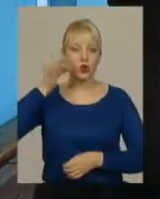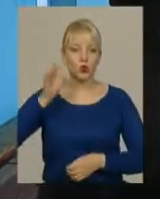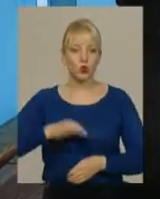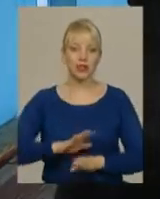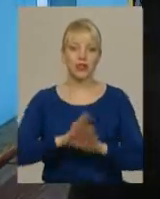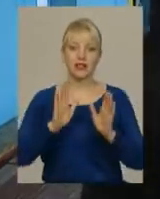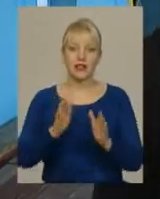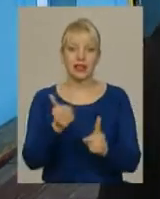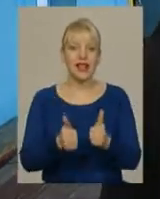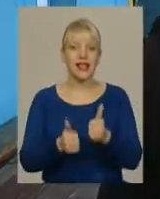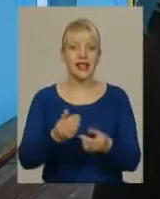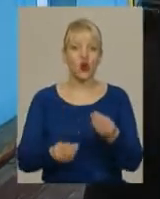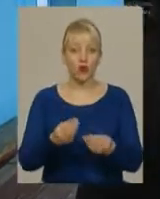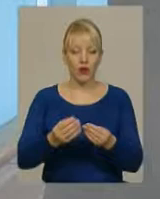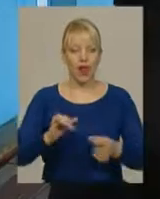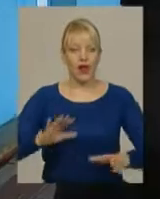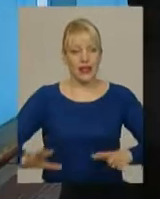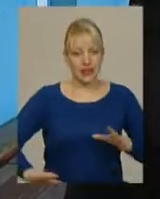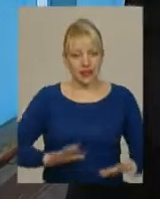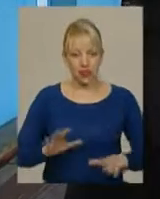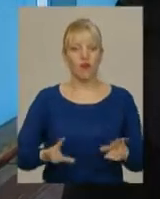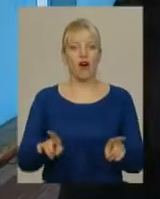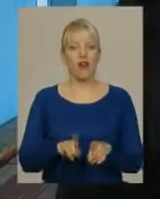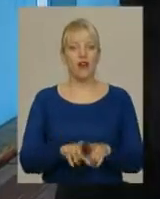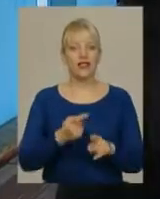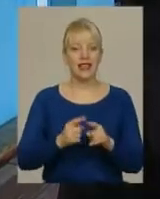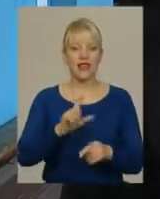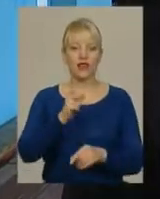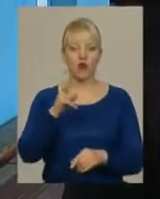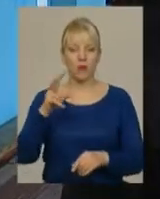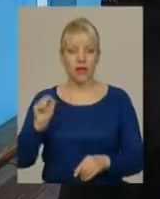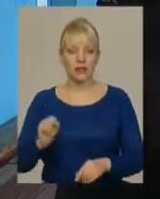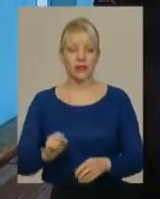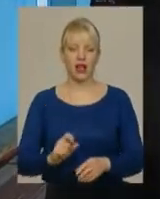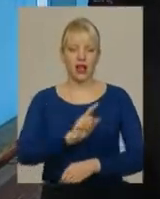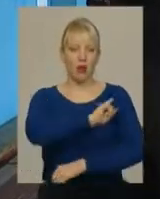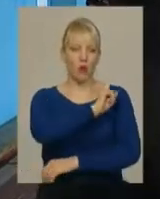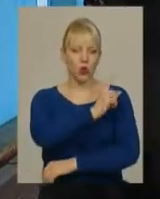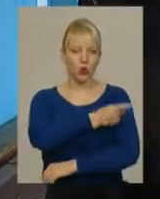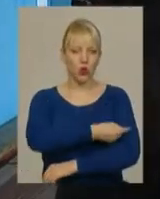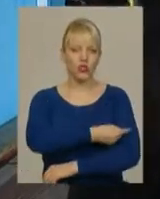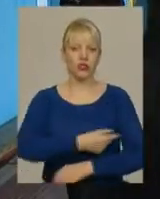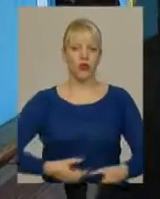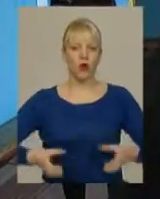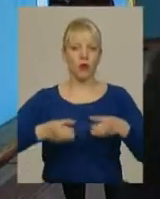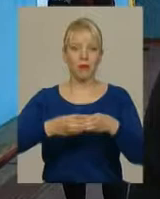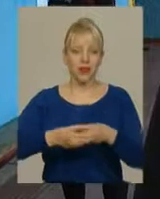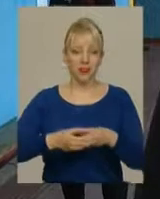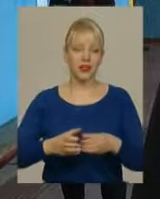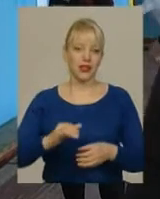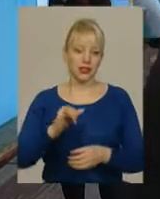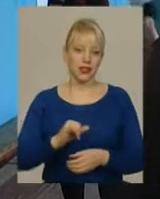тільки ігрового, а, скажімо, тренувального. Це така європейська, одна із самих потужних європейських команд, і